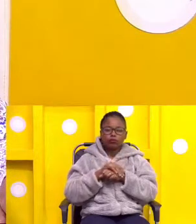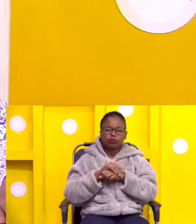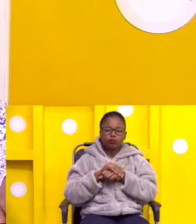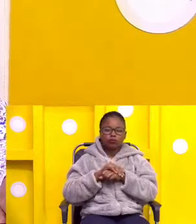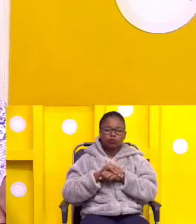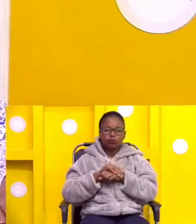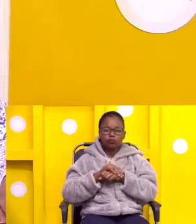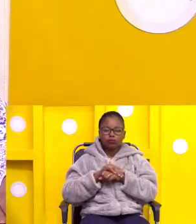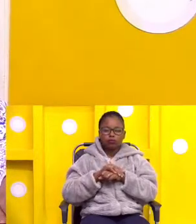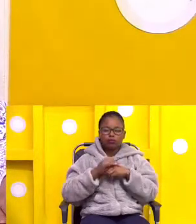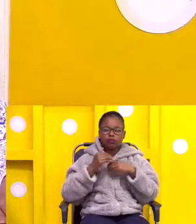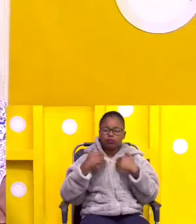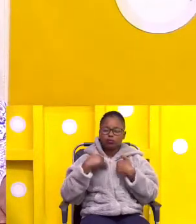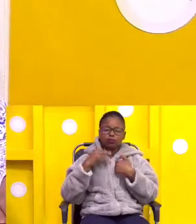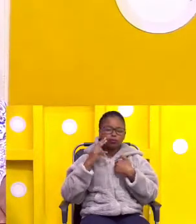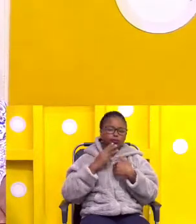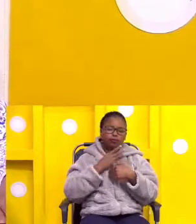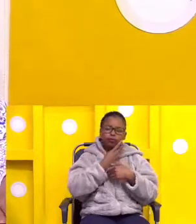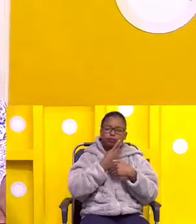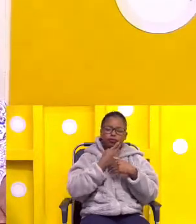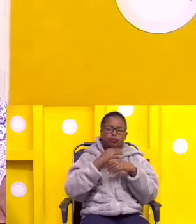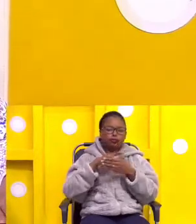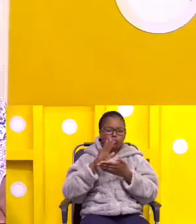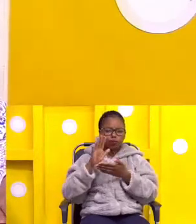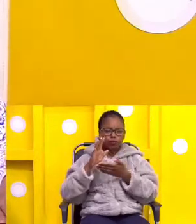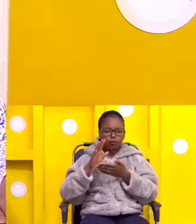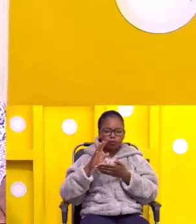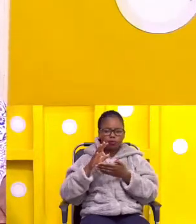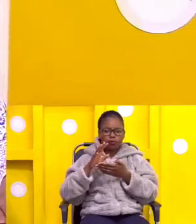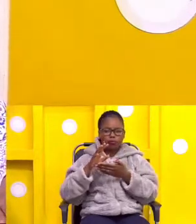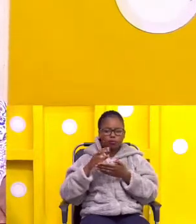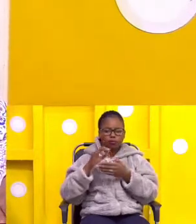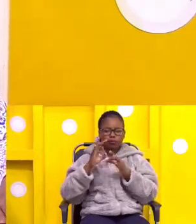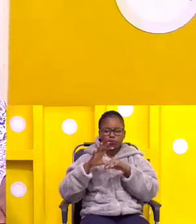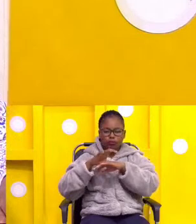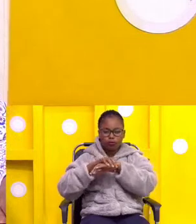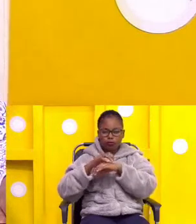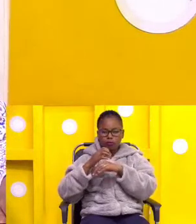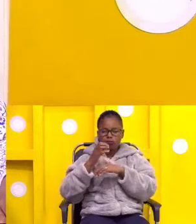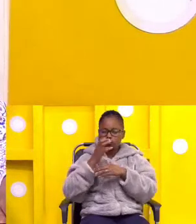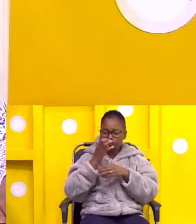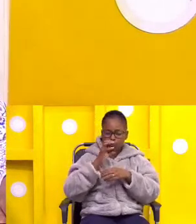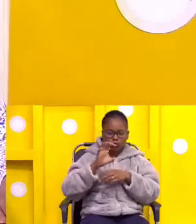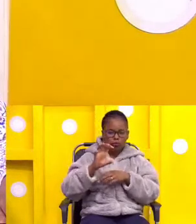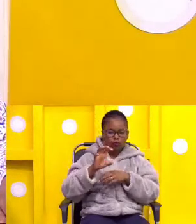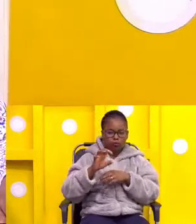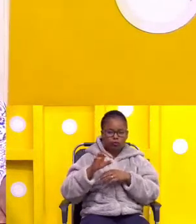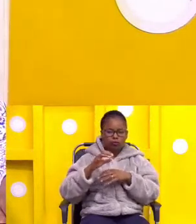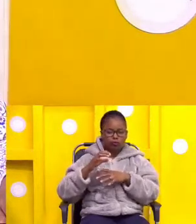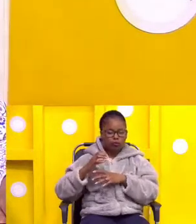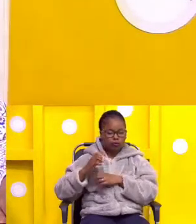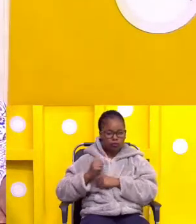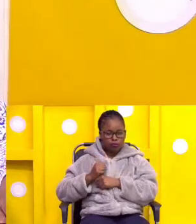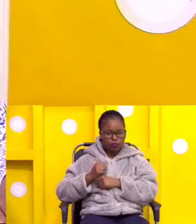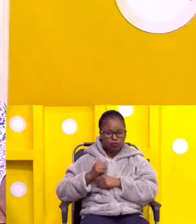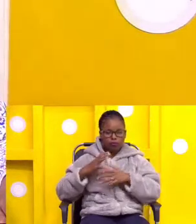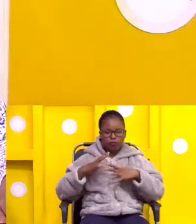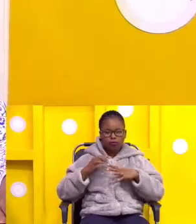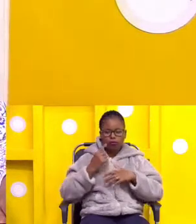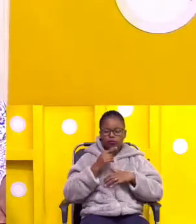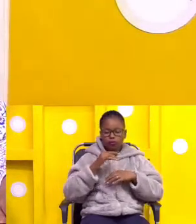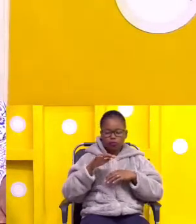Ngai wito ni ari tha nyingi kugwatwo ni kirumi ni mundu ria wihokaga andu aguku thi ona